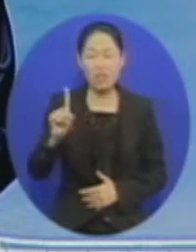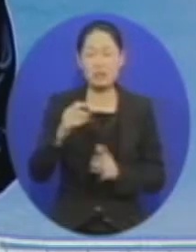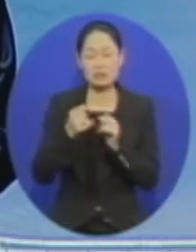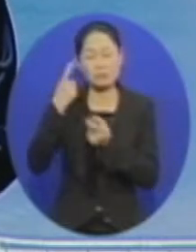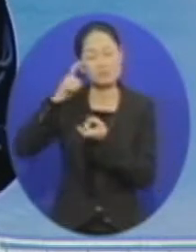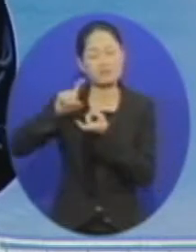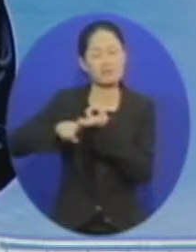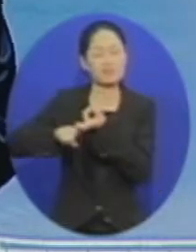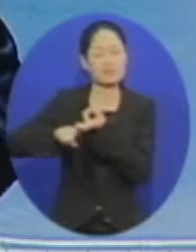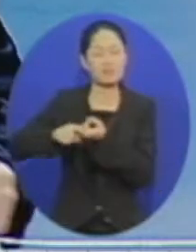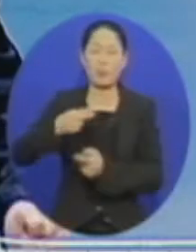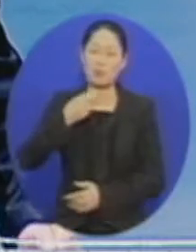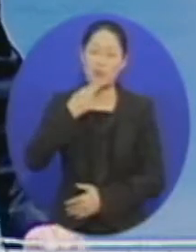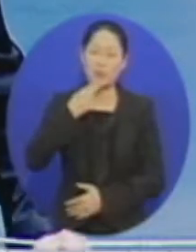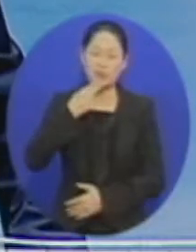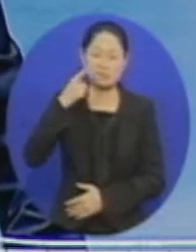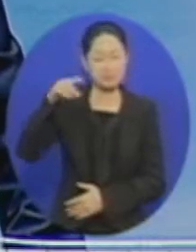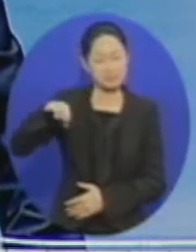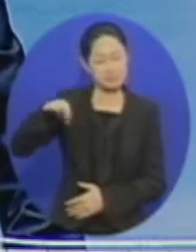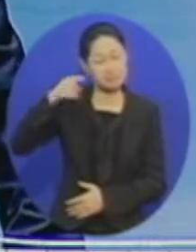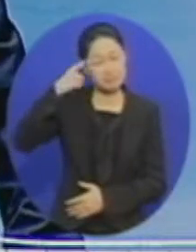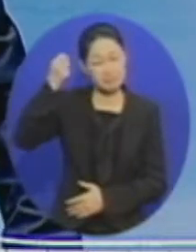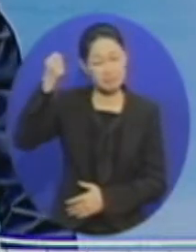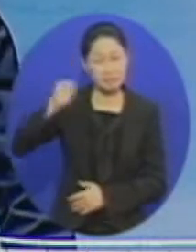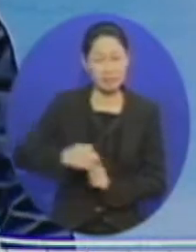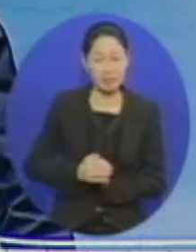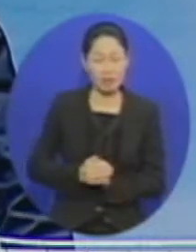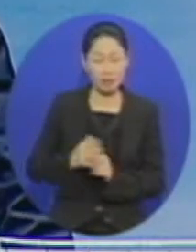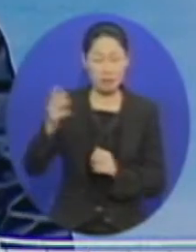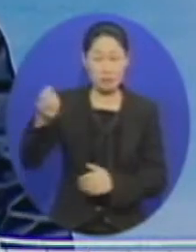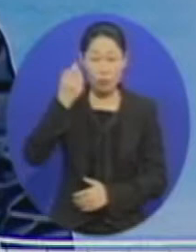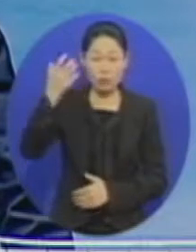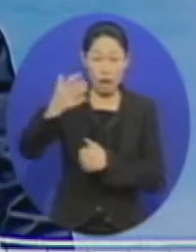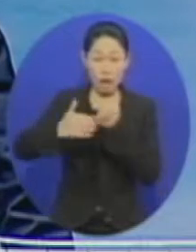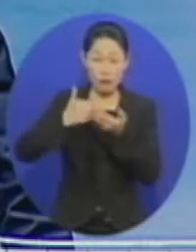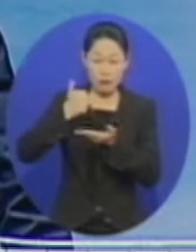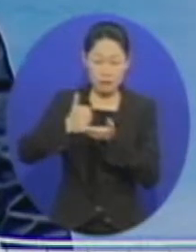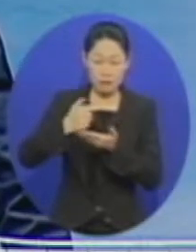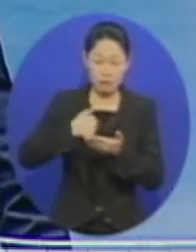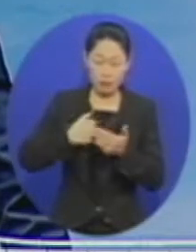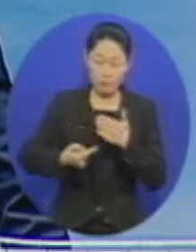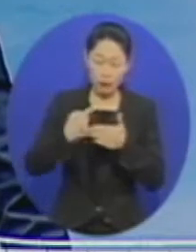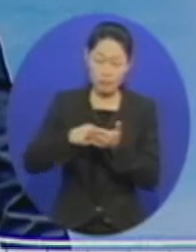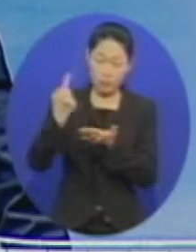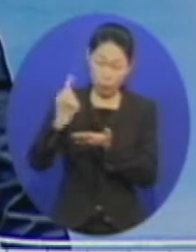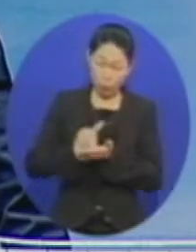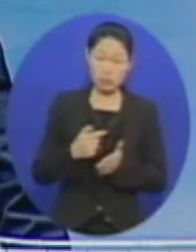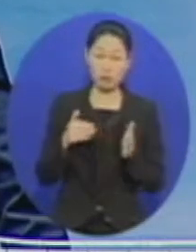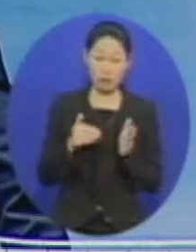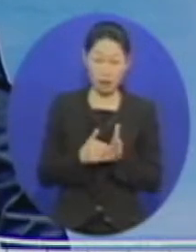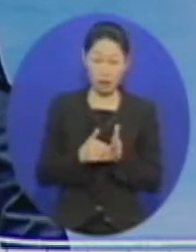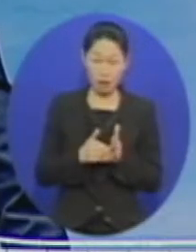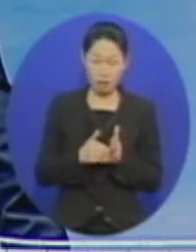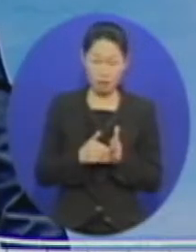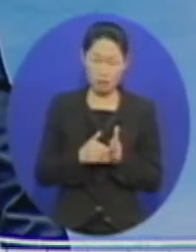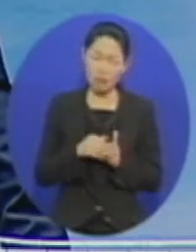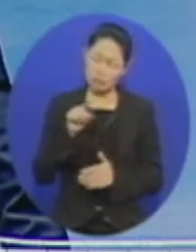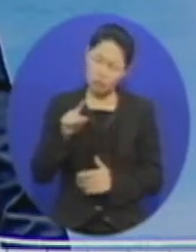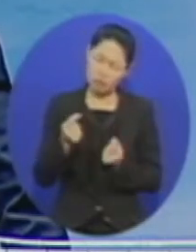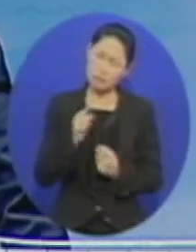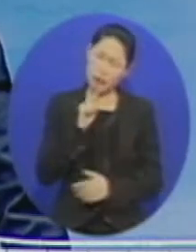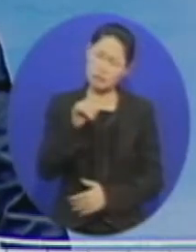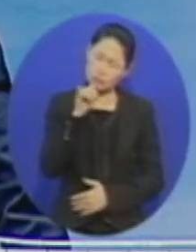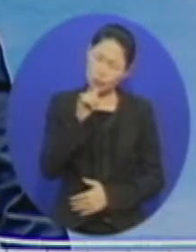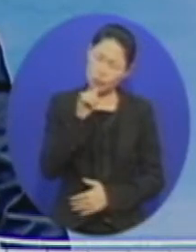해요 성령 하나님이 내 마음이 5 셨다 그래 그런 말도 있어